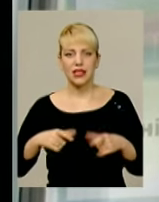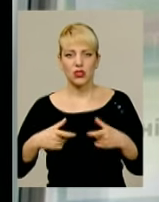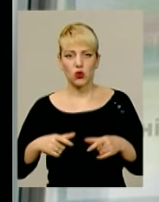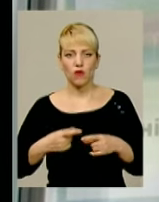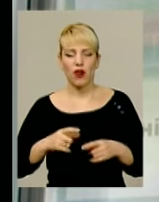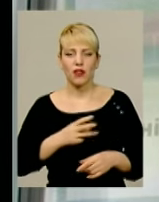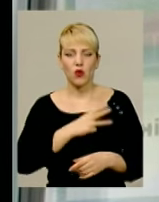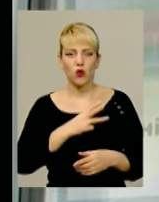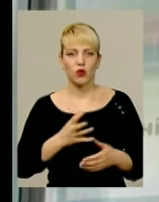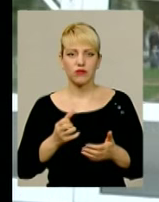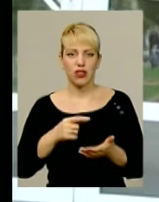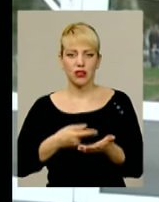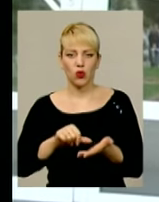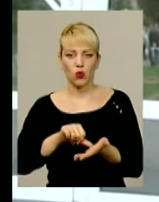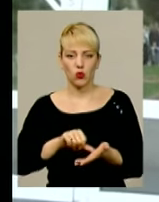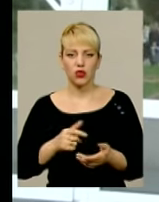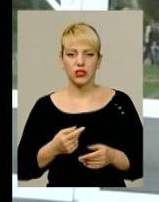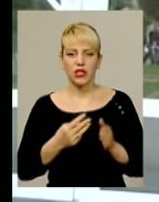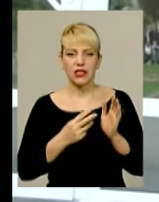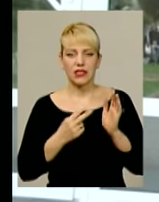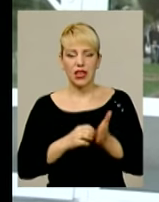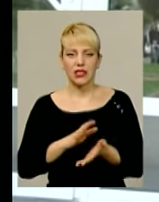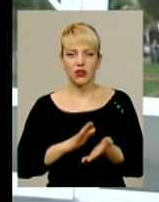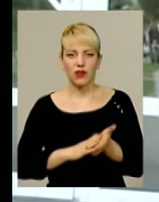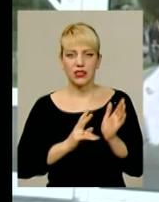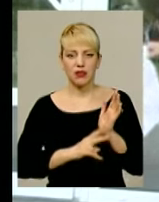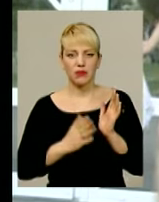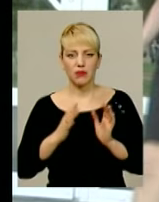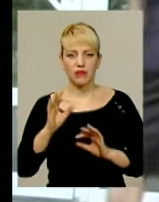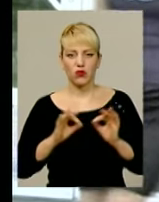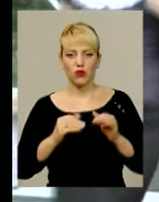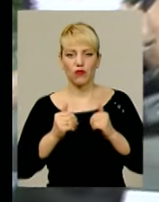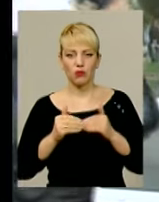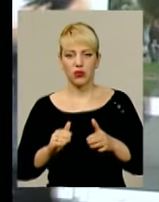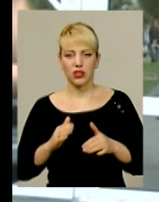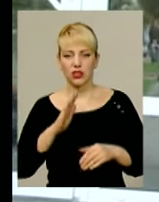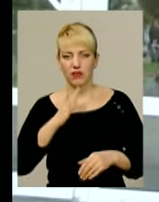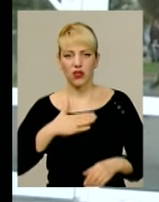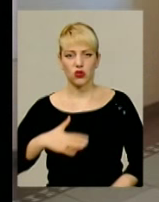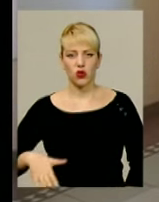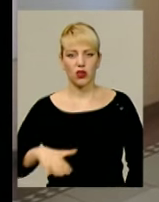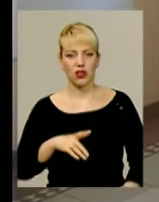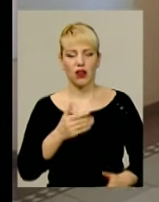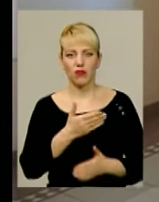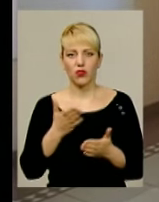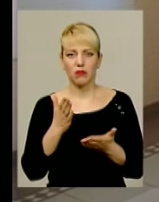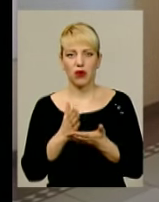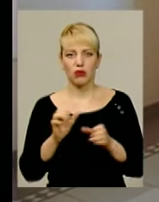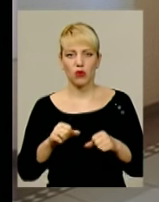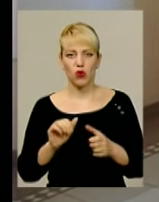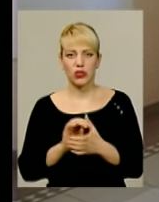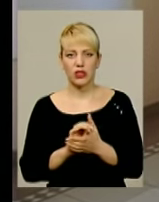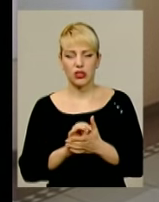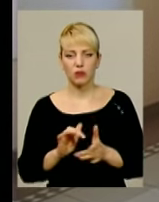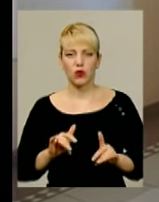зареєструвалося понад 85% від усіх випускників краю. Вони і матимуть можливість ознайомитися із процедурою